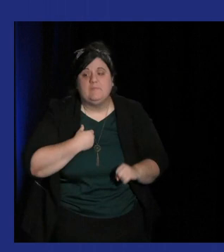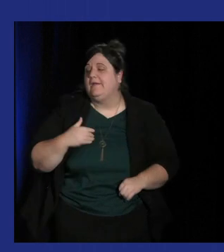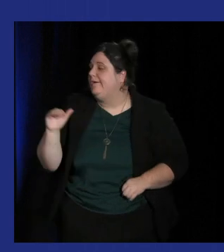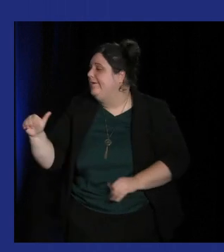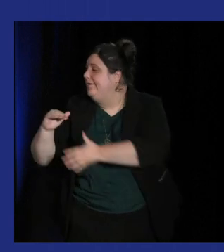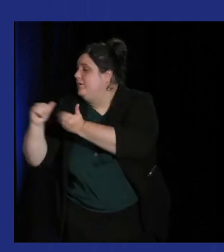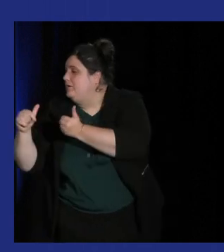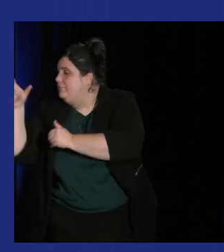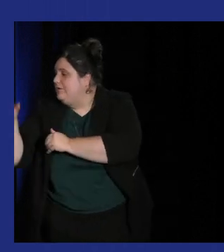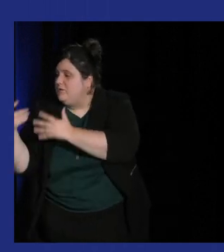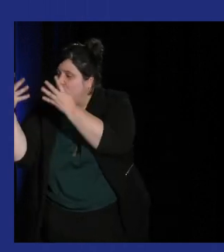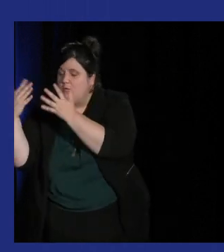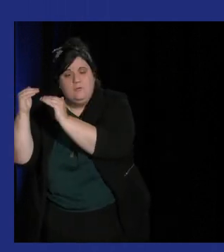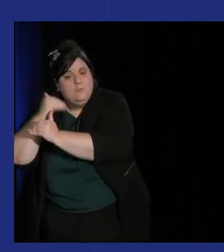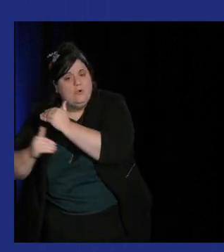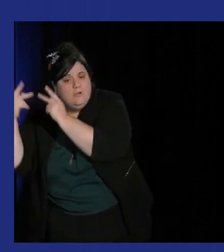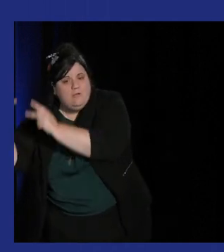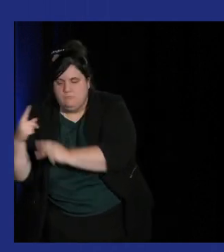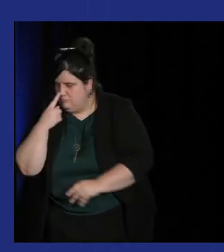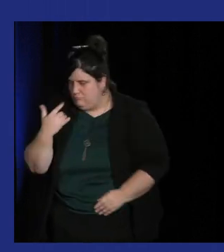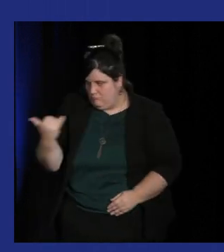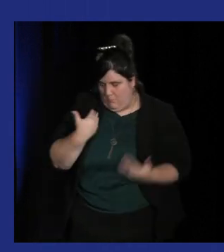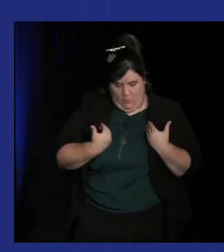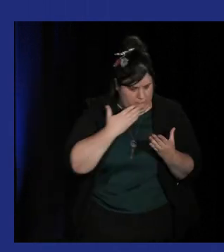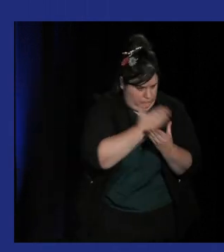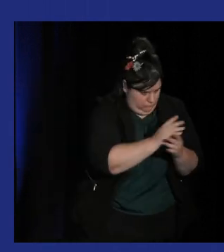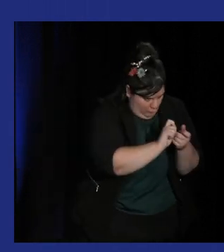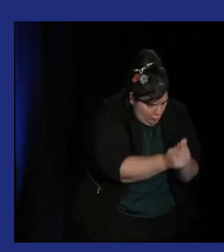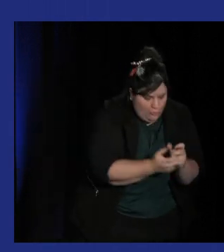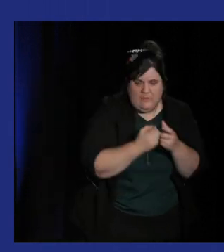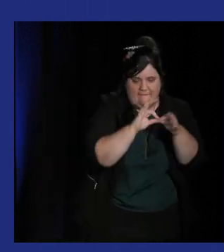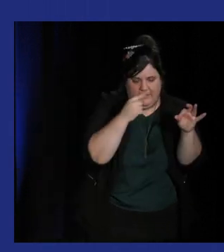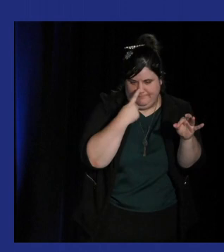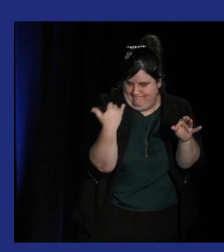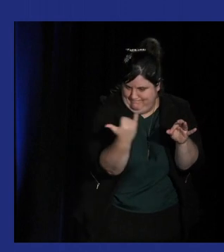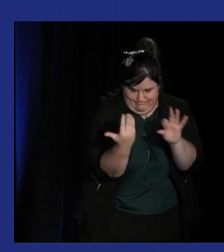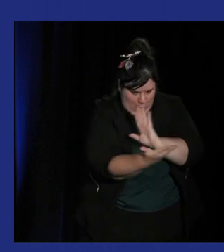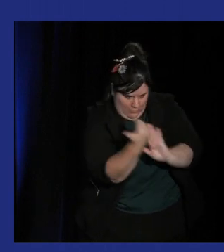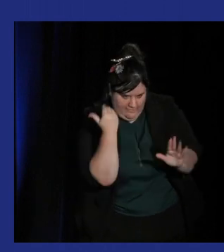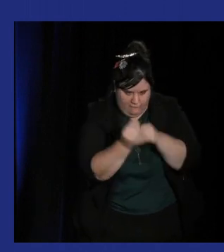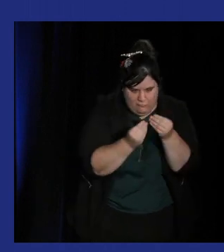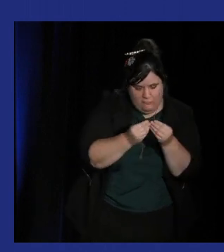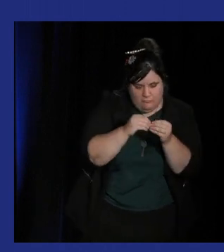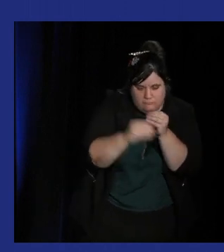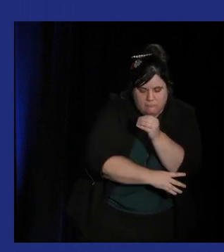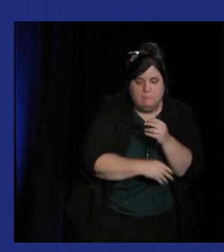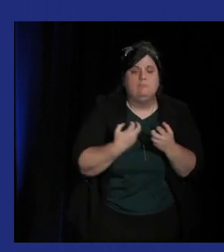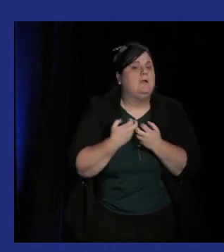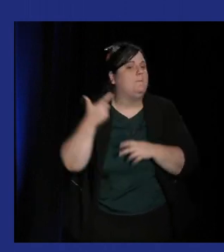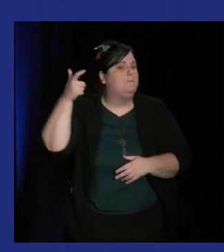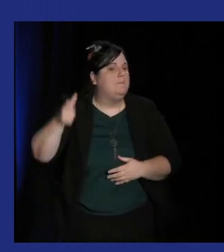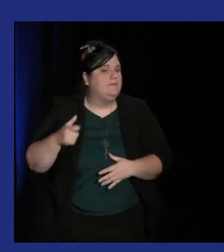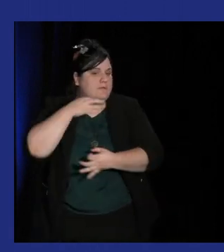et je pouvais faire directement les changements moi même donc le narratif designer venait me voir en disant ok cette phrase on va la changer